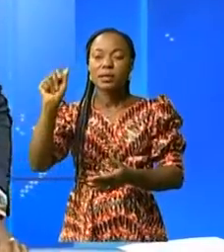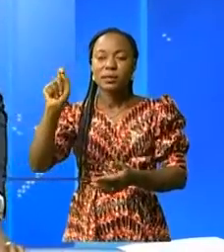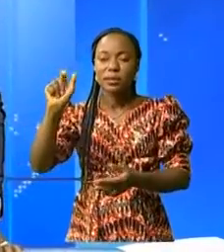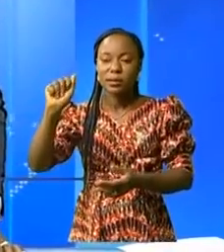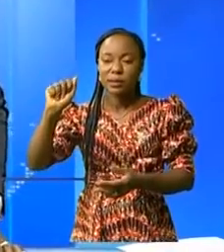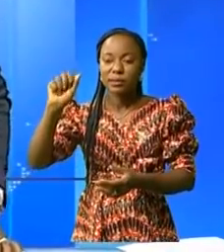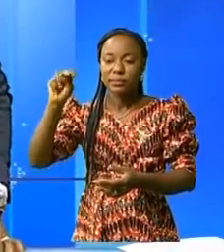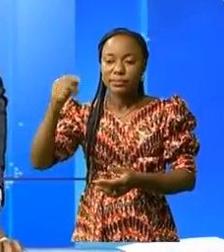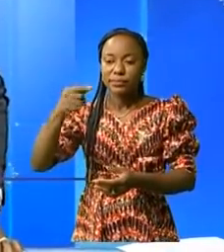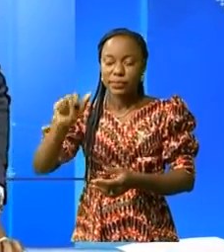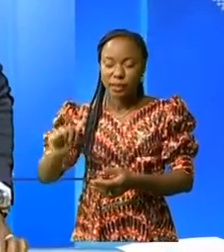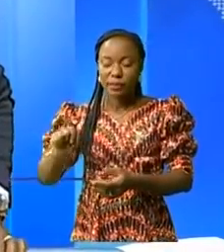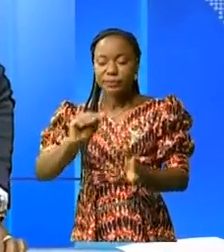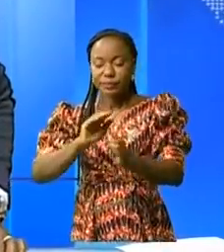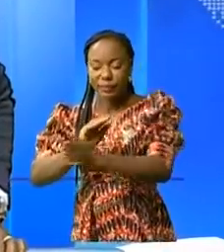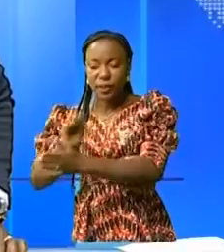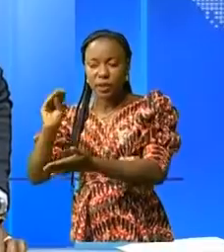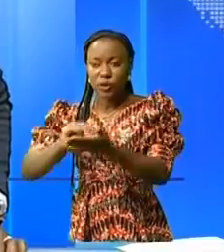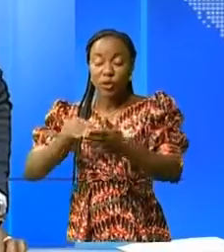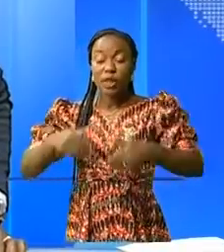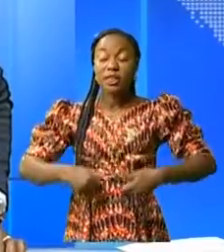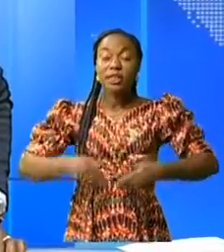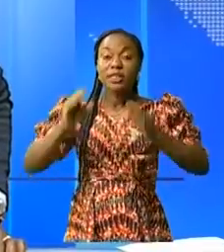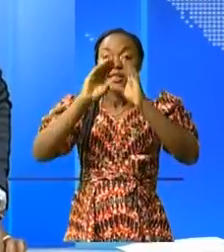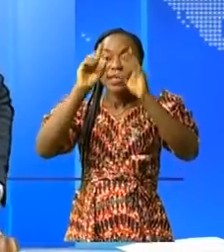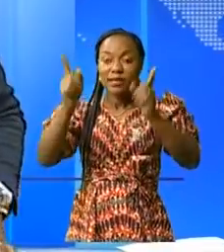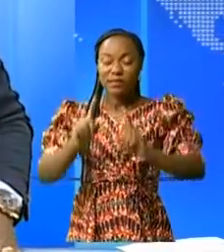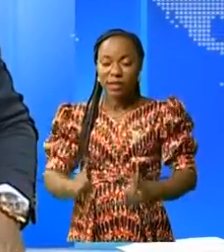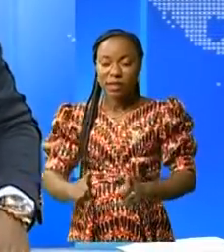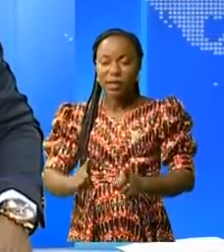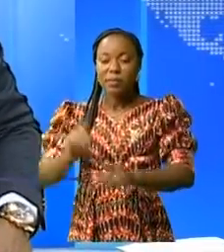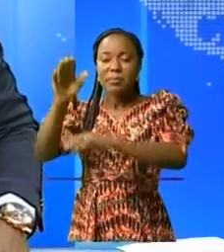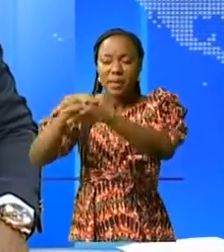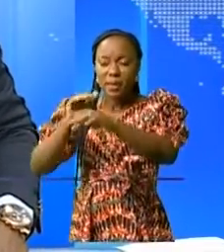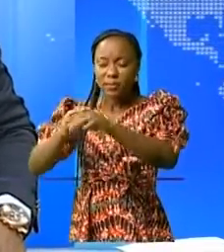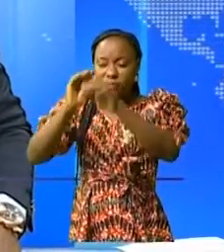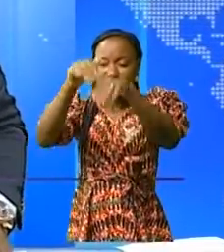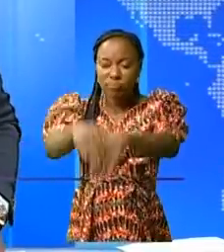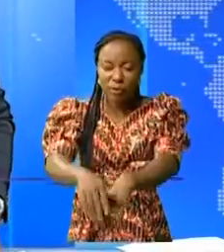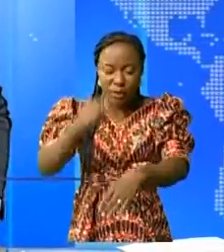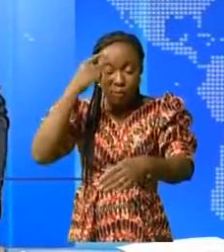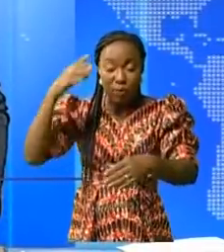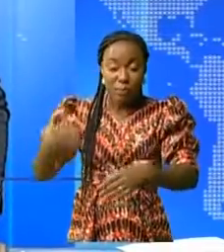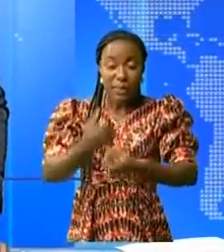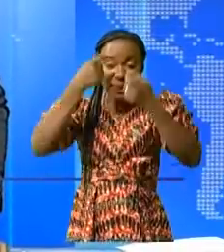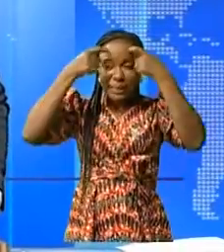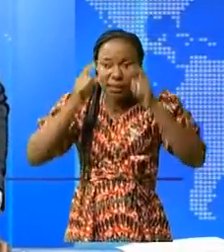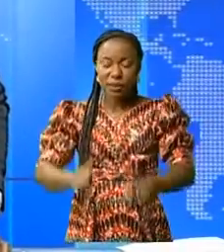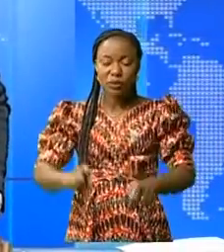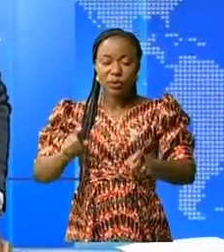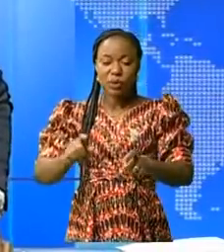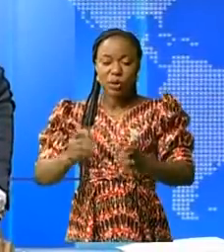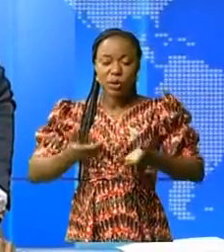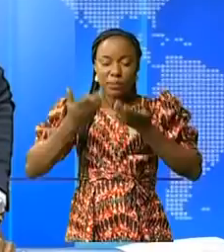le sud kivu et je le disais la jeunesse africaine est appelé à participer aux instances des prises des décisions plaidoyer de la table des